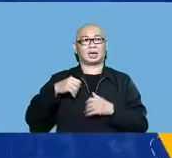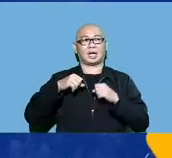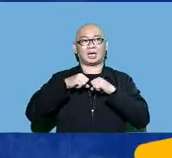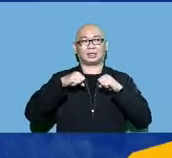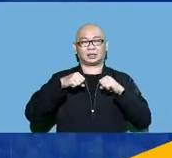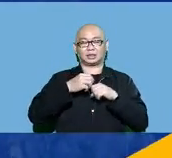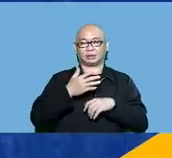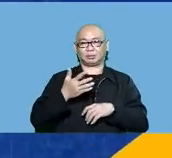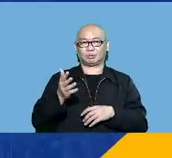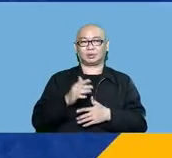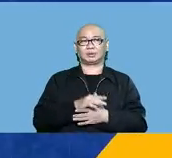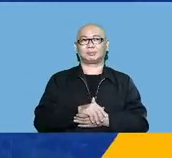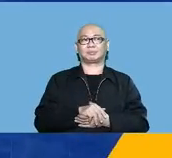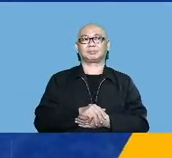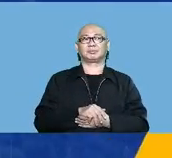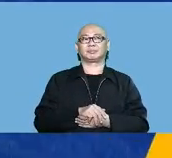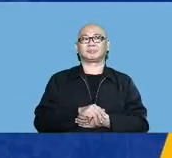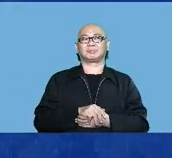Pak.